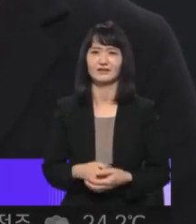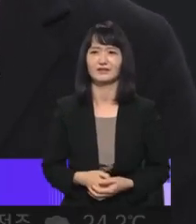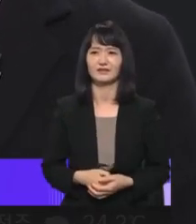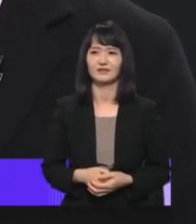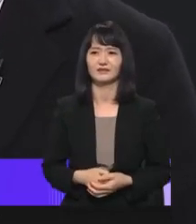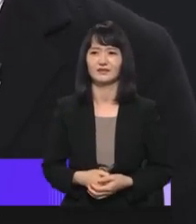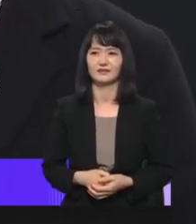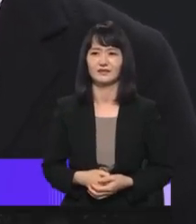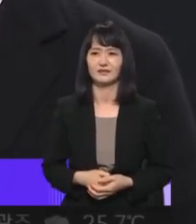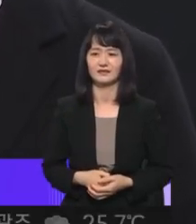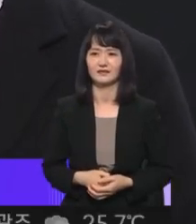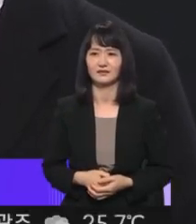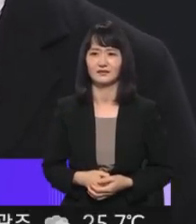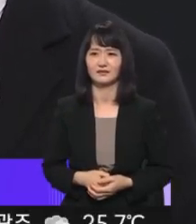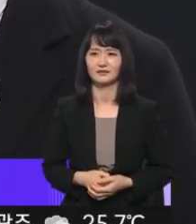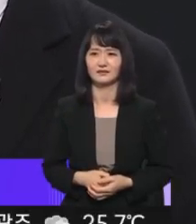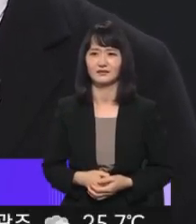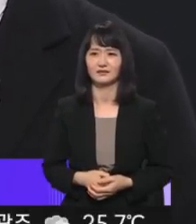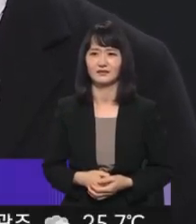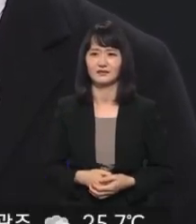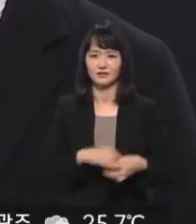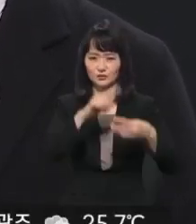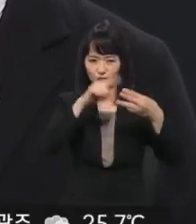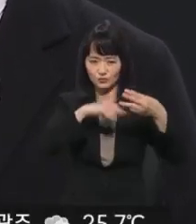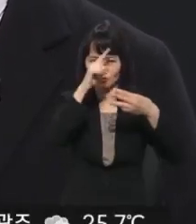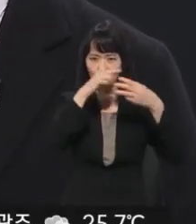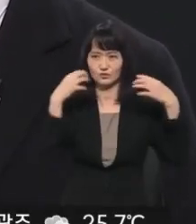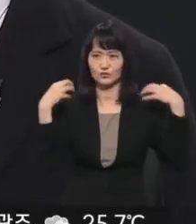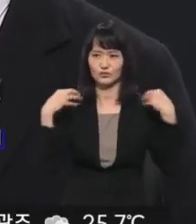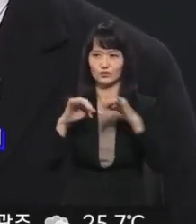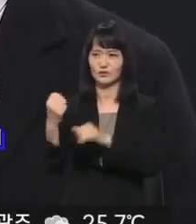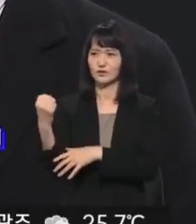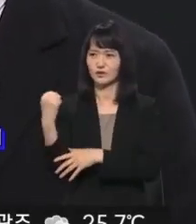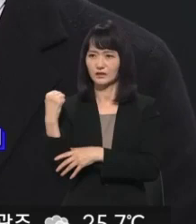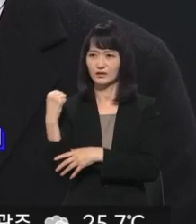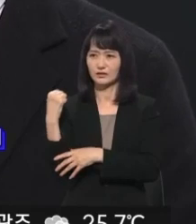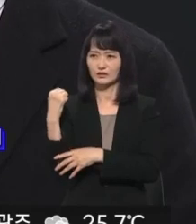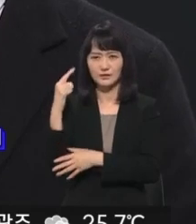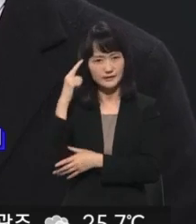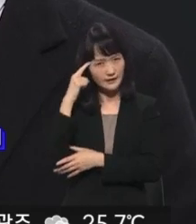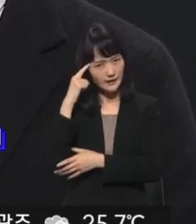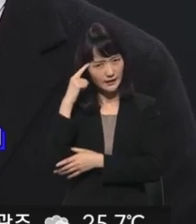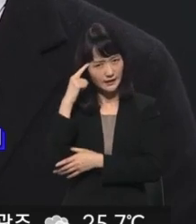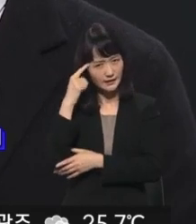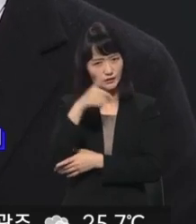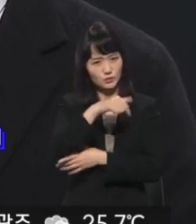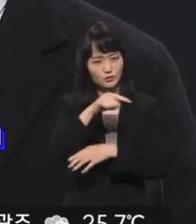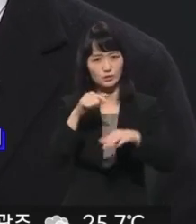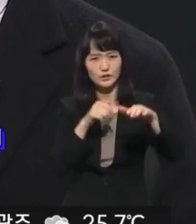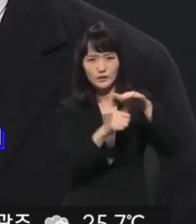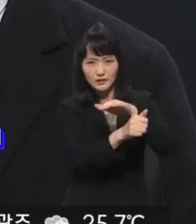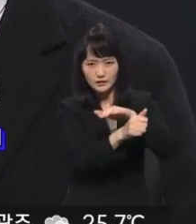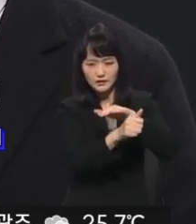저희 정부와 담을 딱 떠올렸을 때 권성동 장제원 투톱 이 땅의 연상 된다는 것은 이거는 제가 봤을때 그렇게 바람직한가